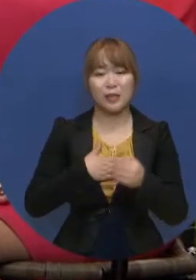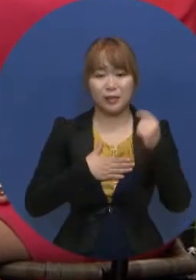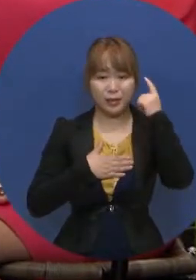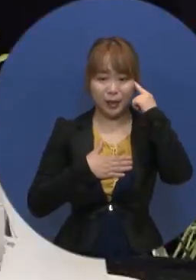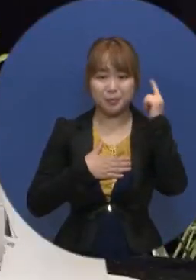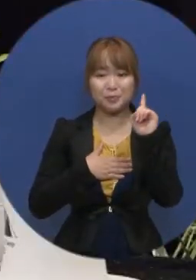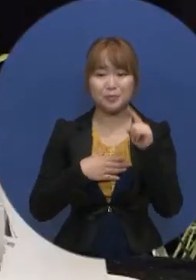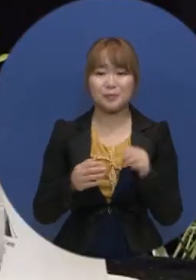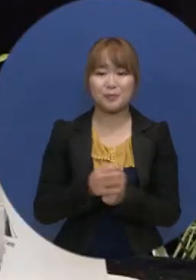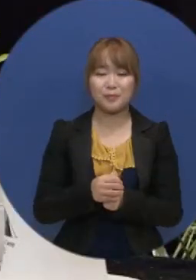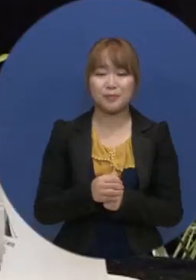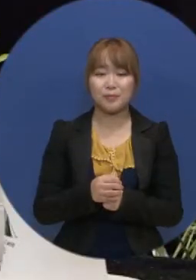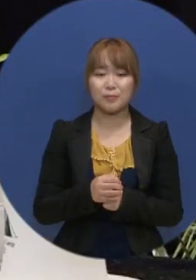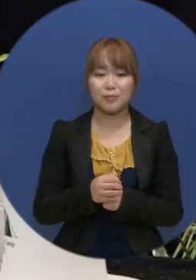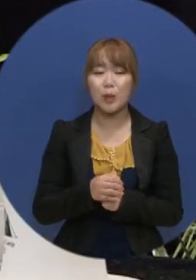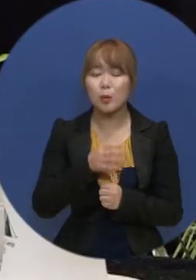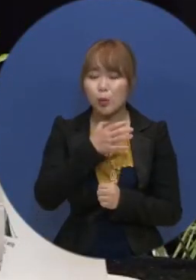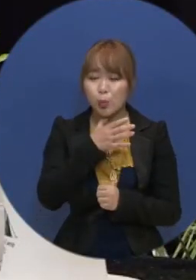생각합니다.